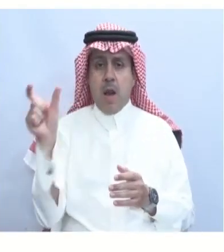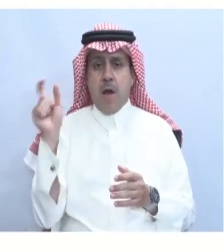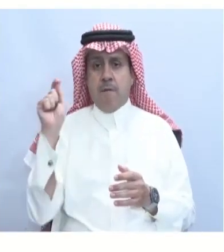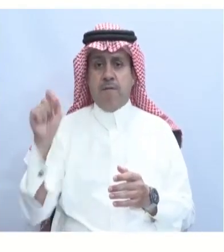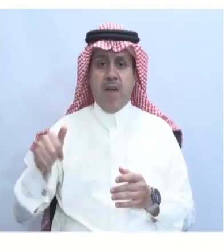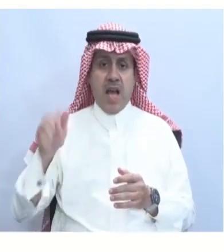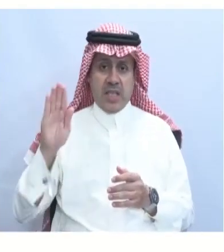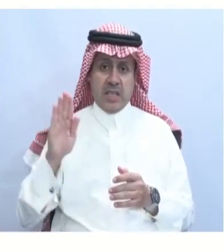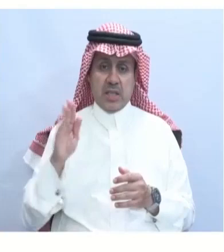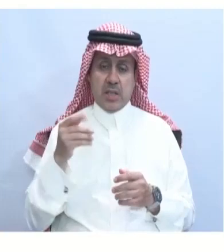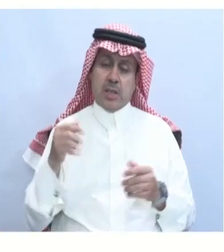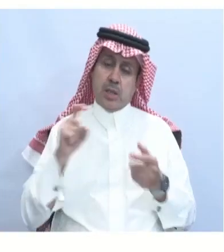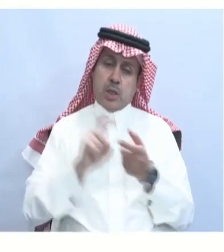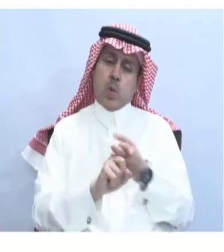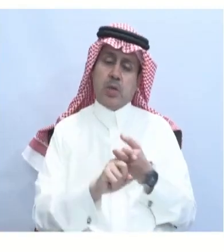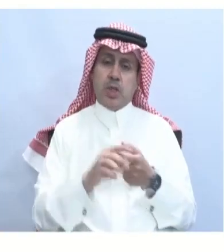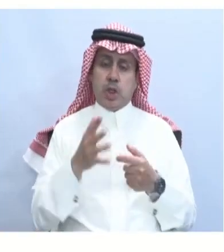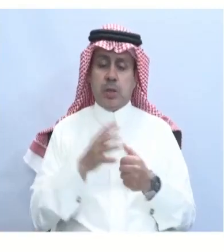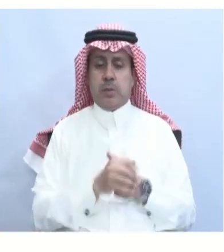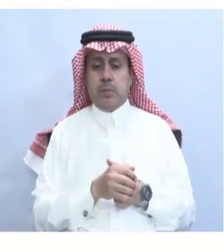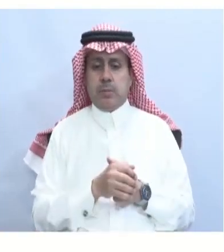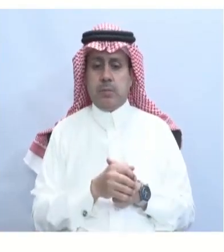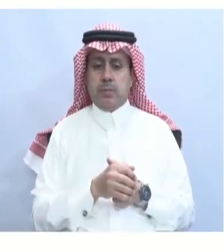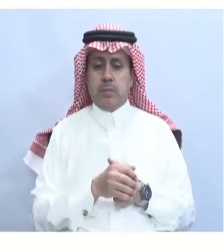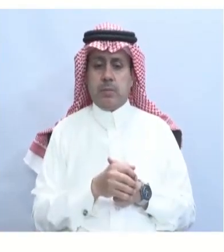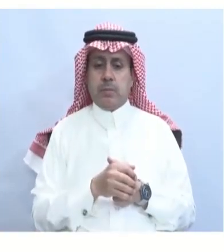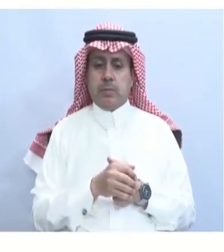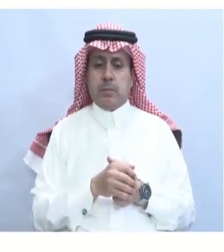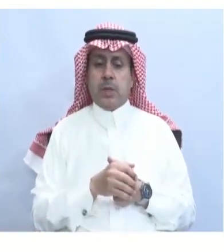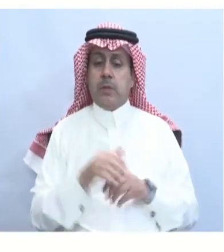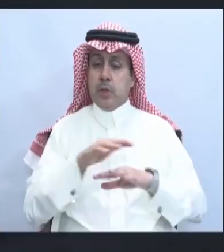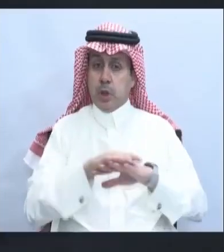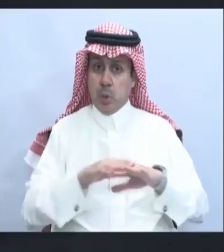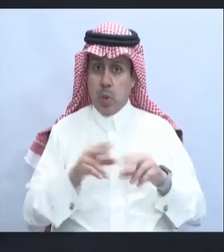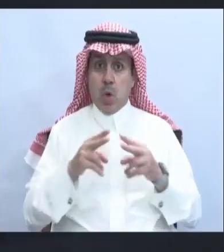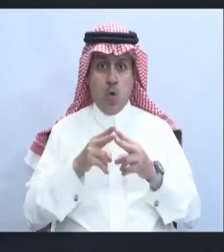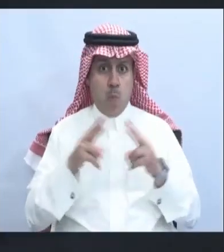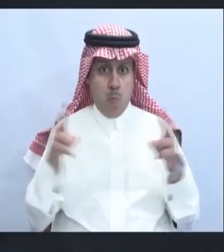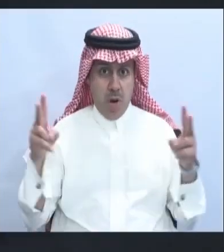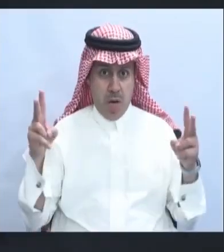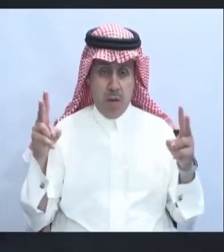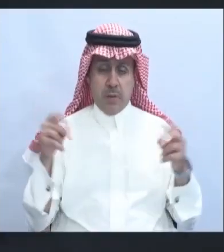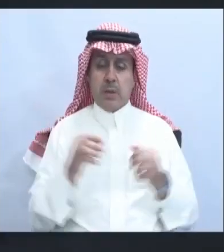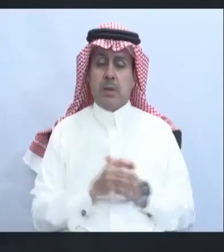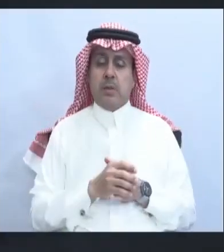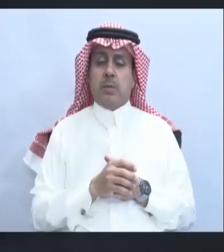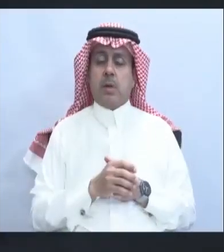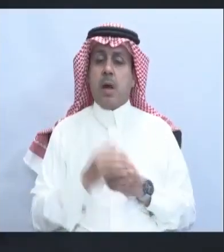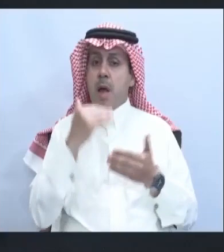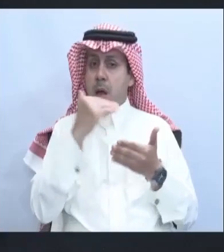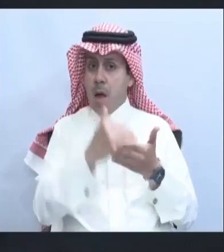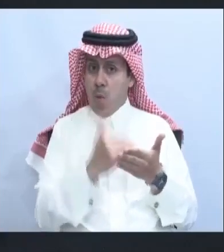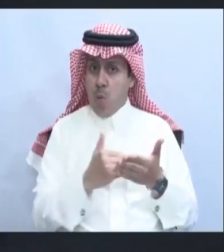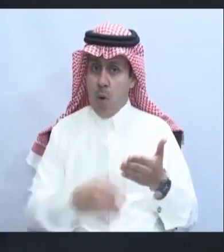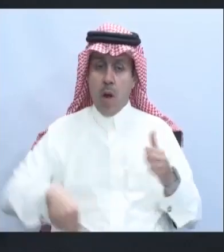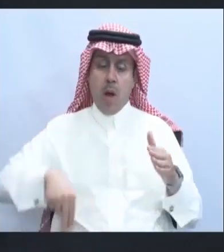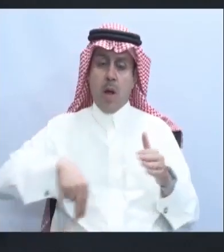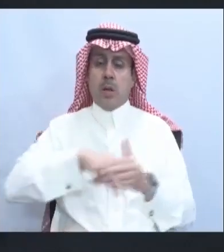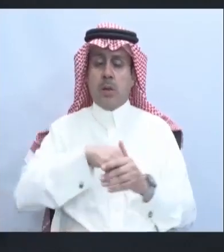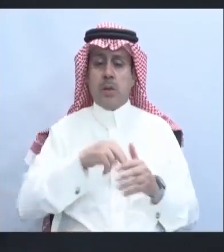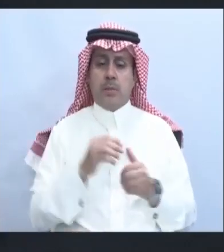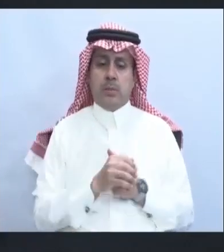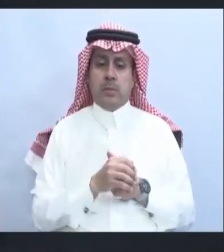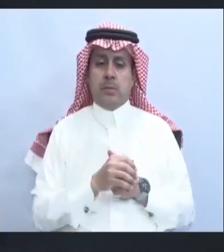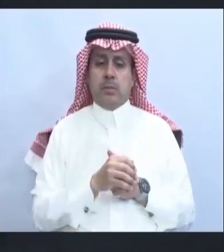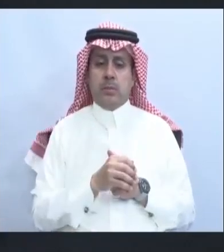بالزواج هنا الجدول نقف باذن الله تعالى لنبين تفاصيل انواع العداد نوع